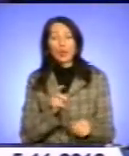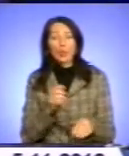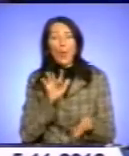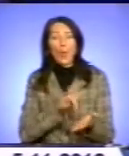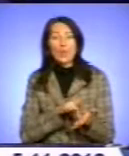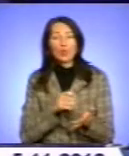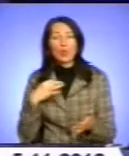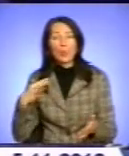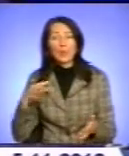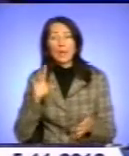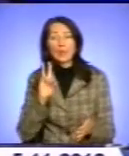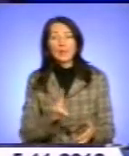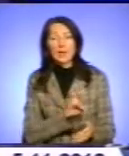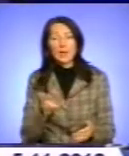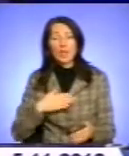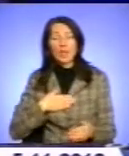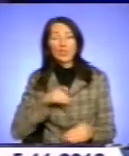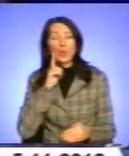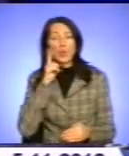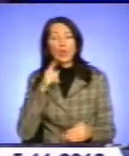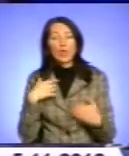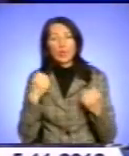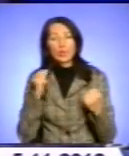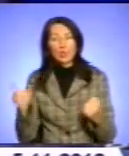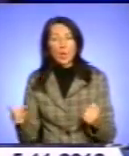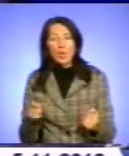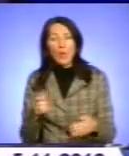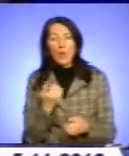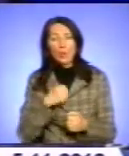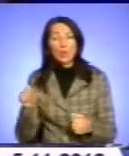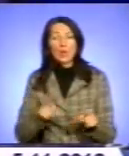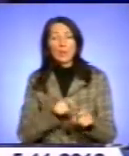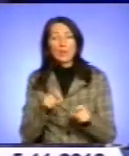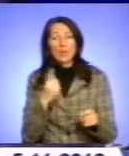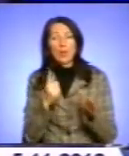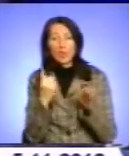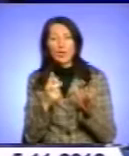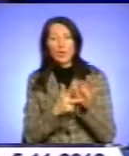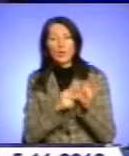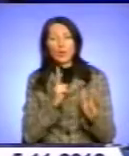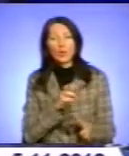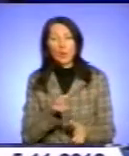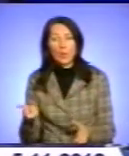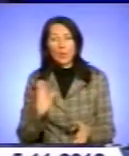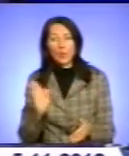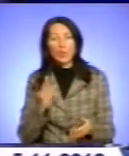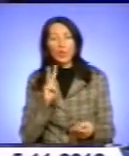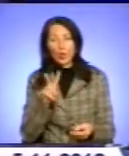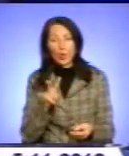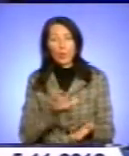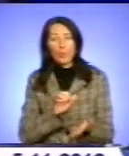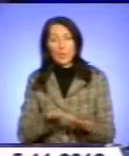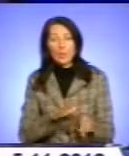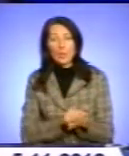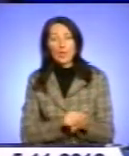Церква. Наші молоді спортсмени перемогли у забігах на 1,8 кілометрів, стали другими в подоланні 2